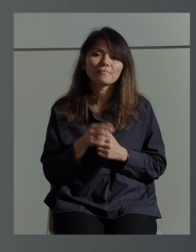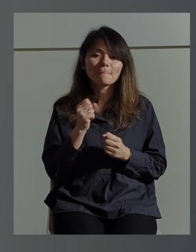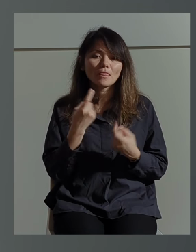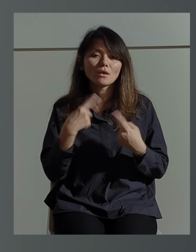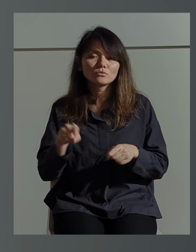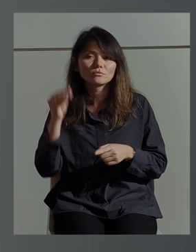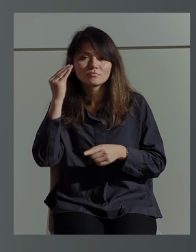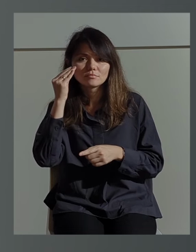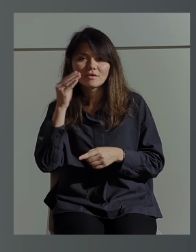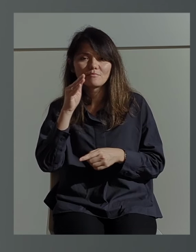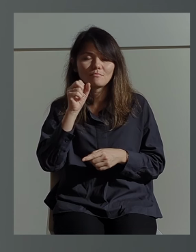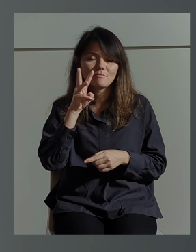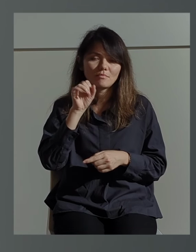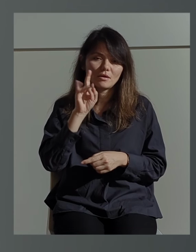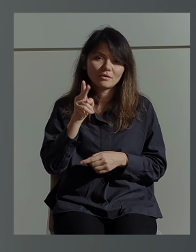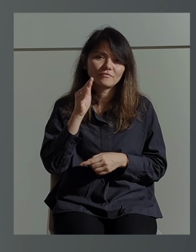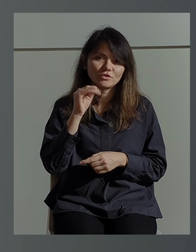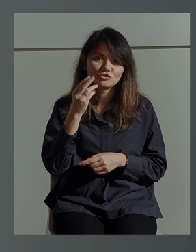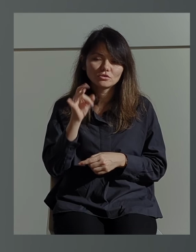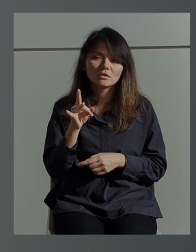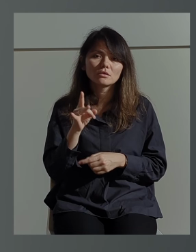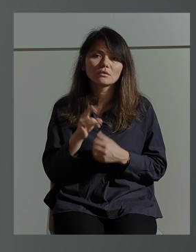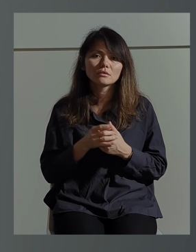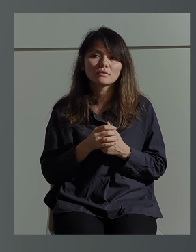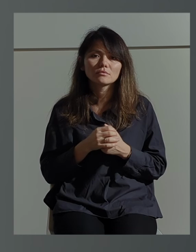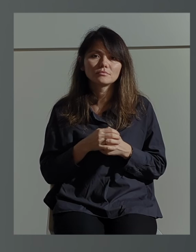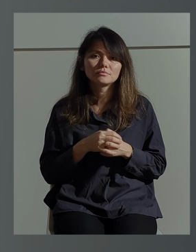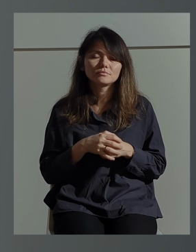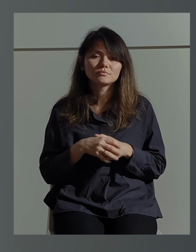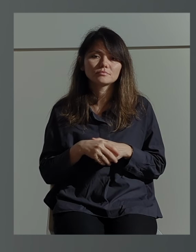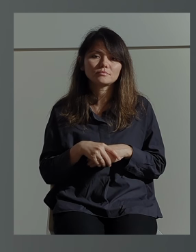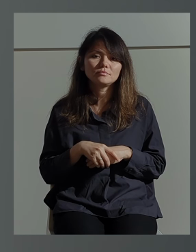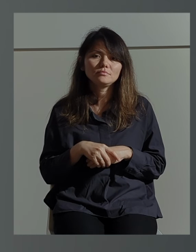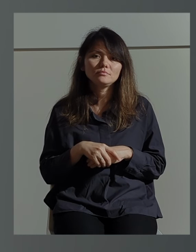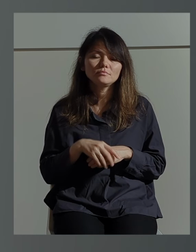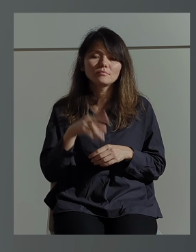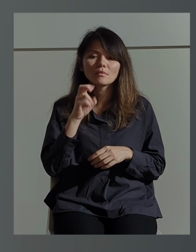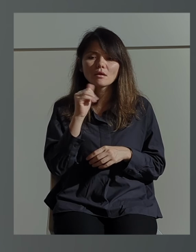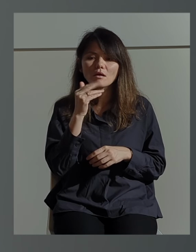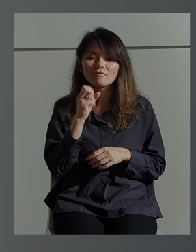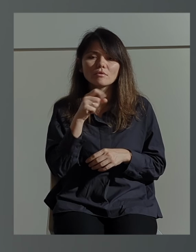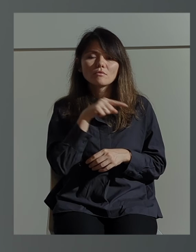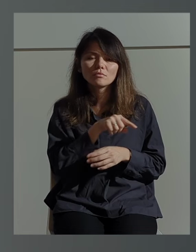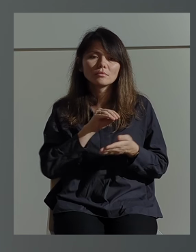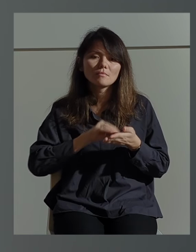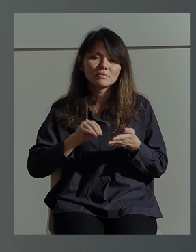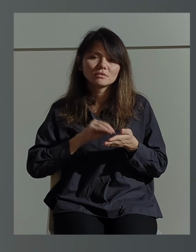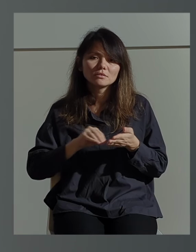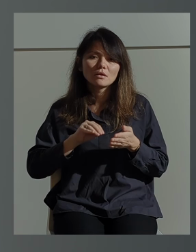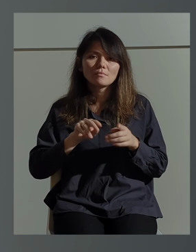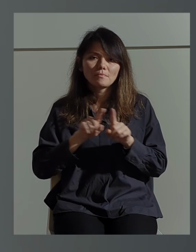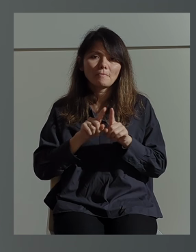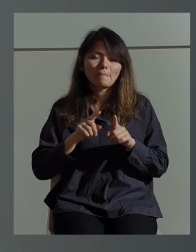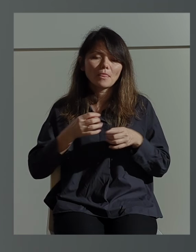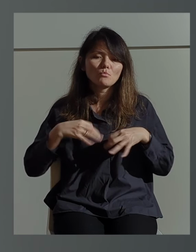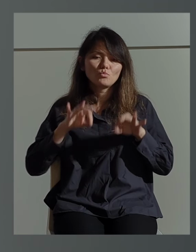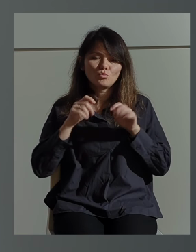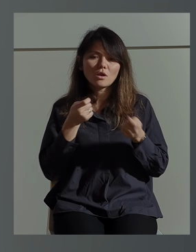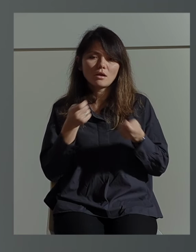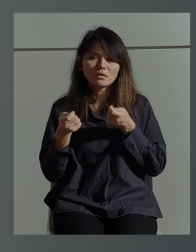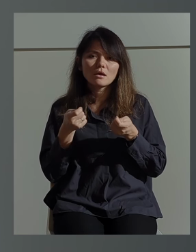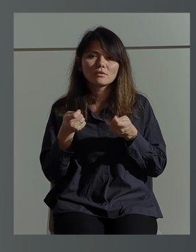соответственно марка Фишера а кавка описал бюрократию вообще